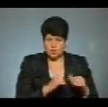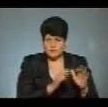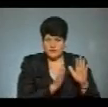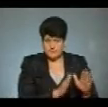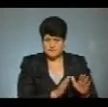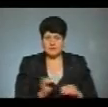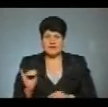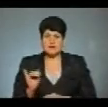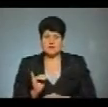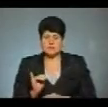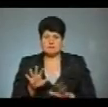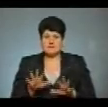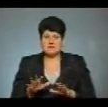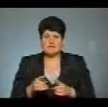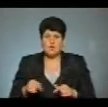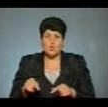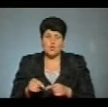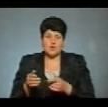і